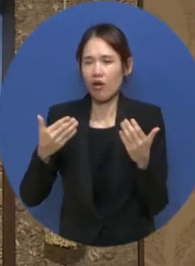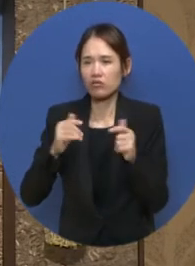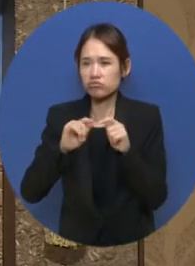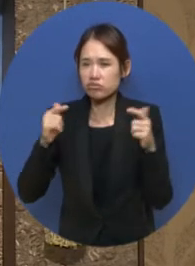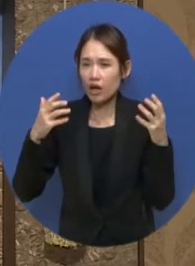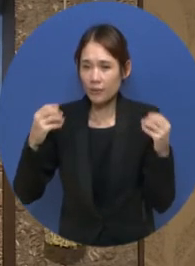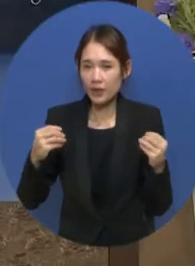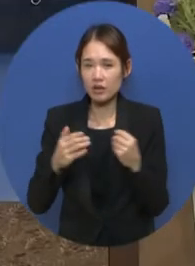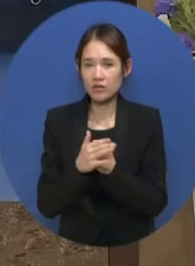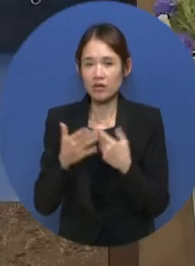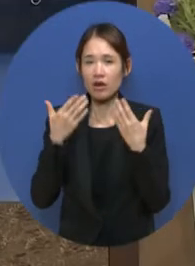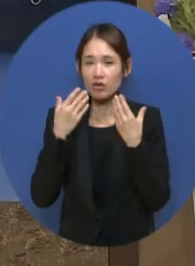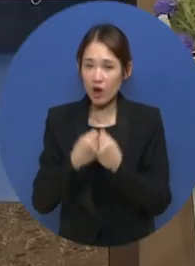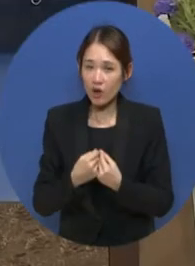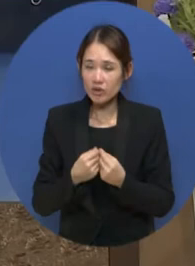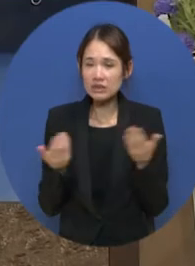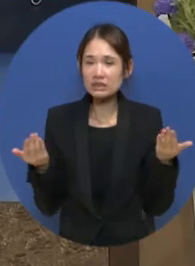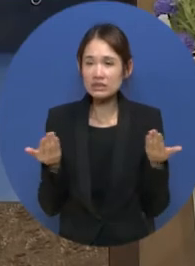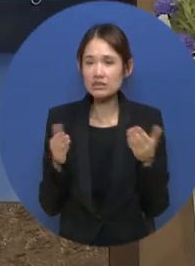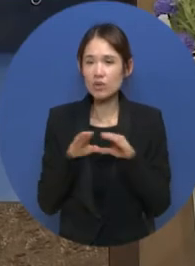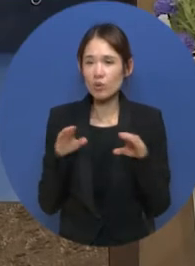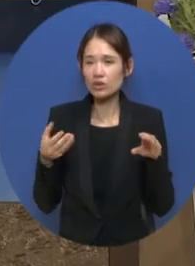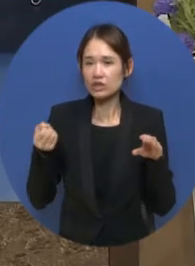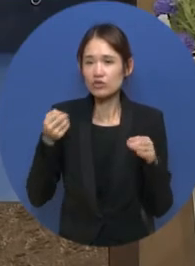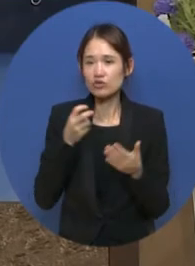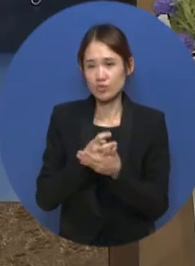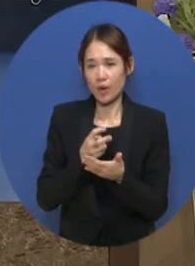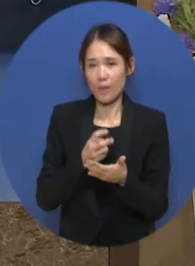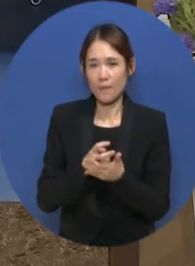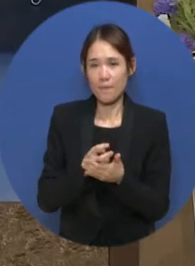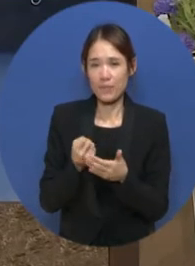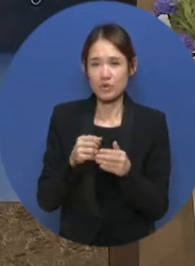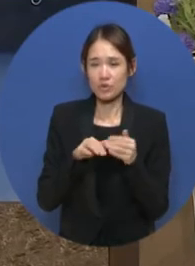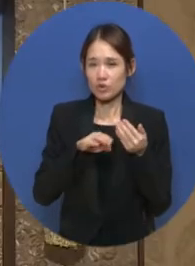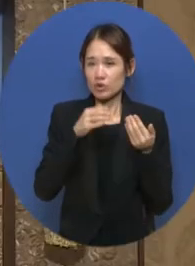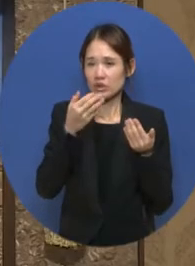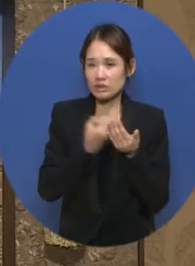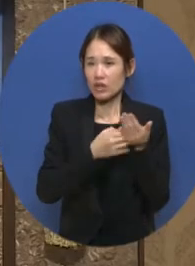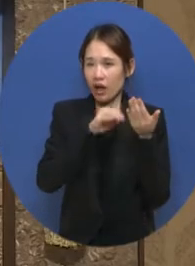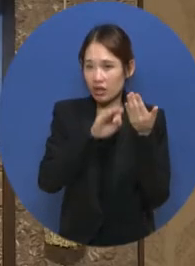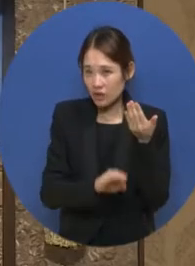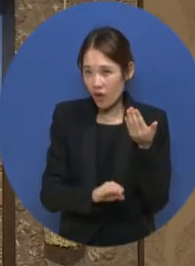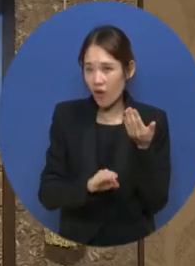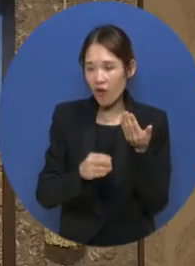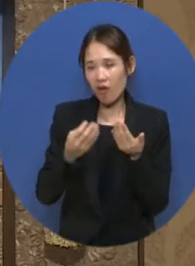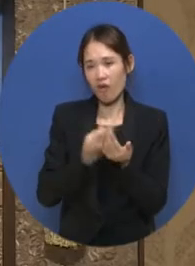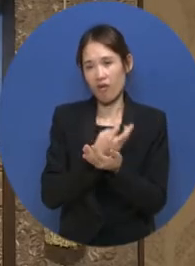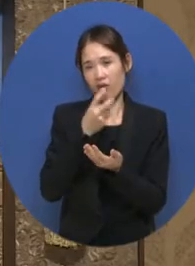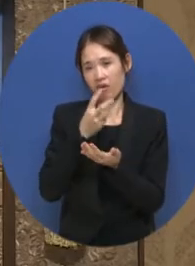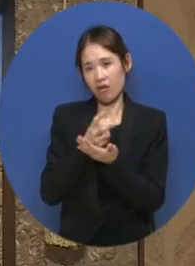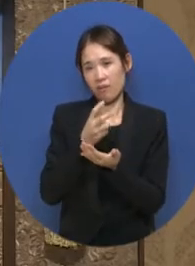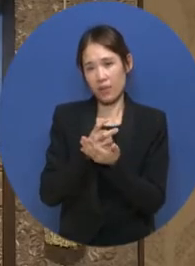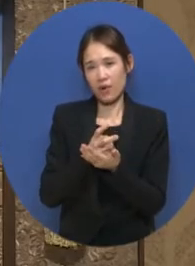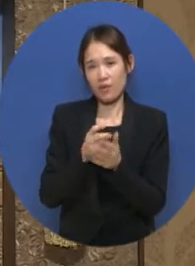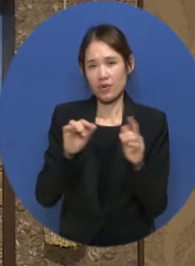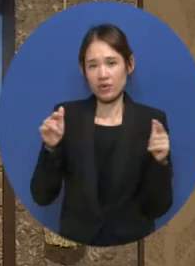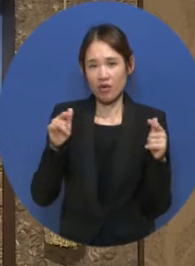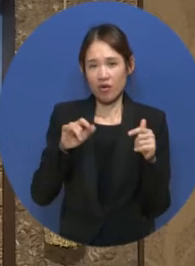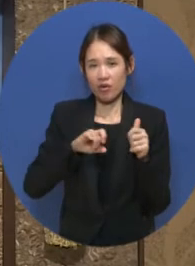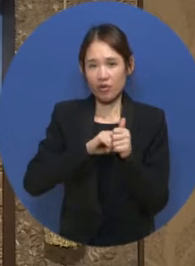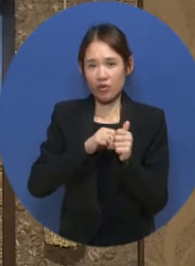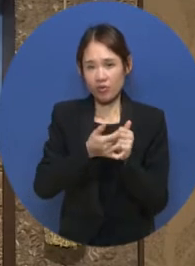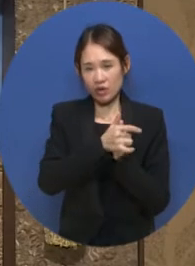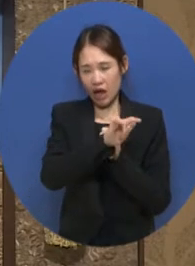있는데요 네 그런 경우에는 글루 비법이 라든지 뭐 체제 인권법 이라든지 우리나라에서 이제 처벌할 수 있는 다양한 테